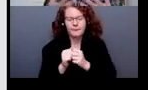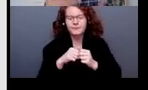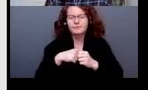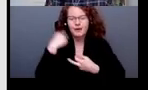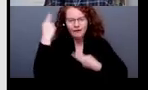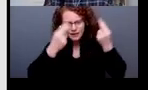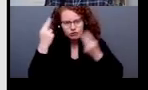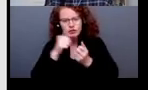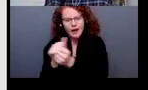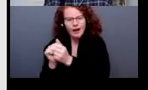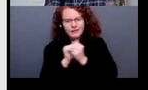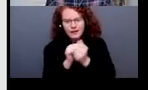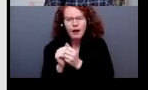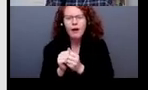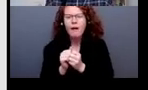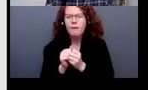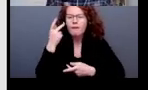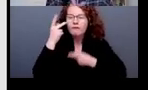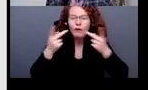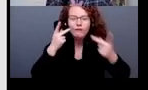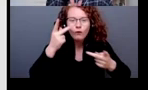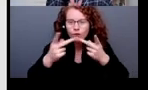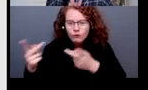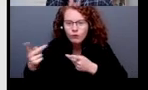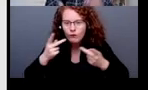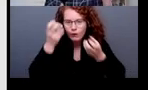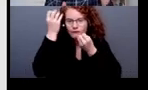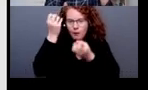collective sur ce qu'on avait observé durant ce séjour.